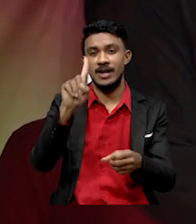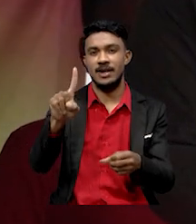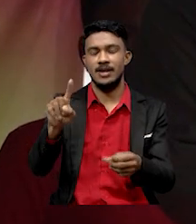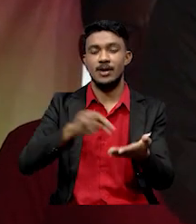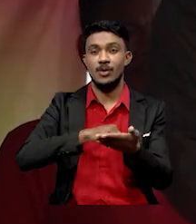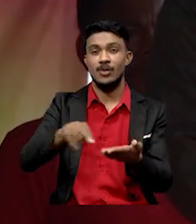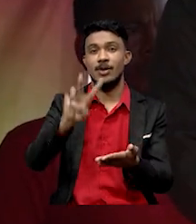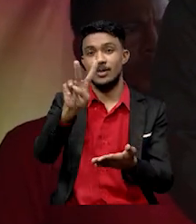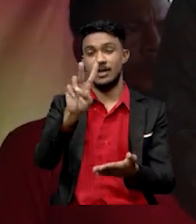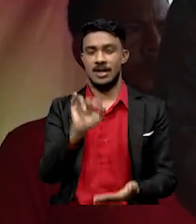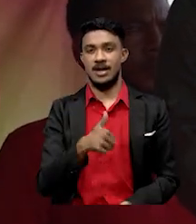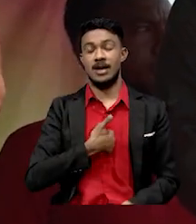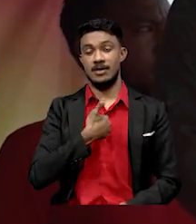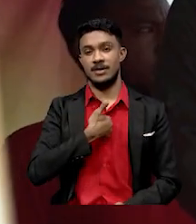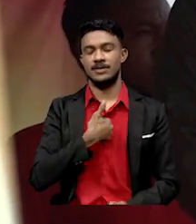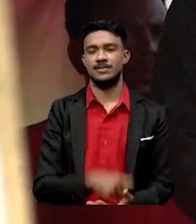aurasi.